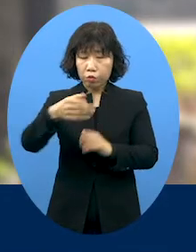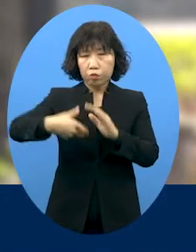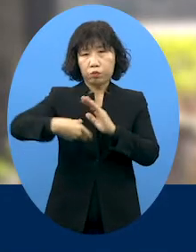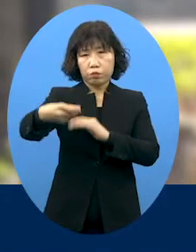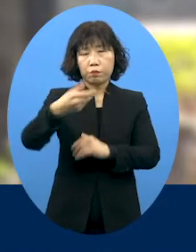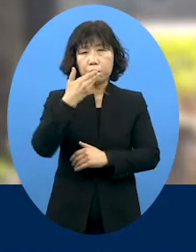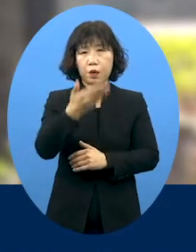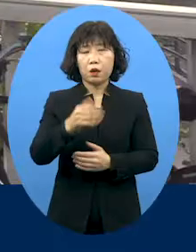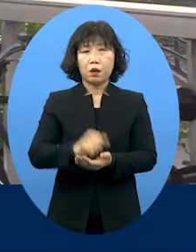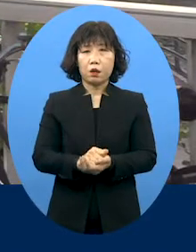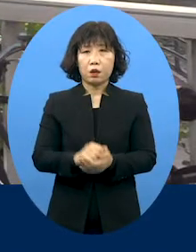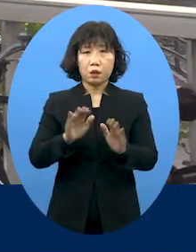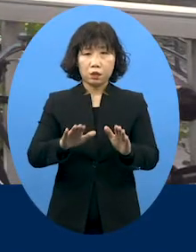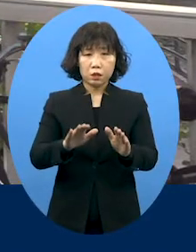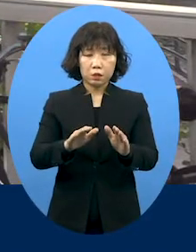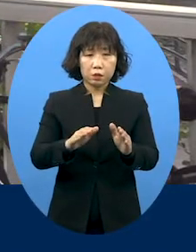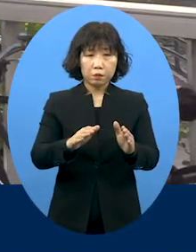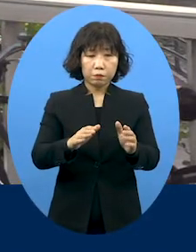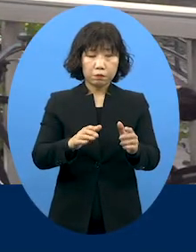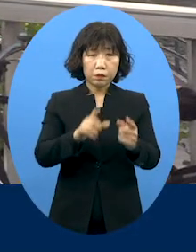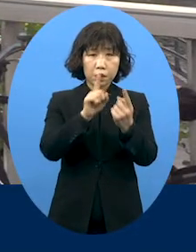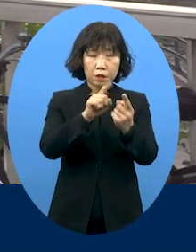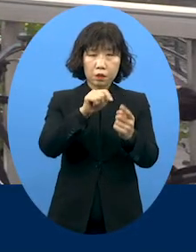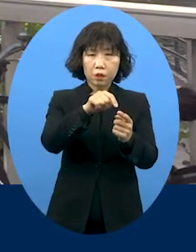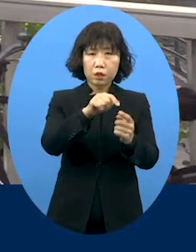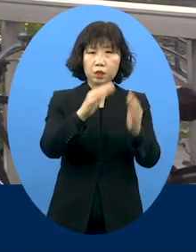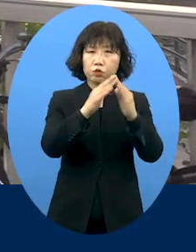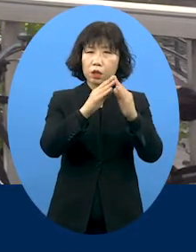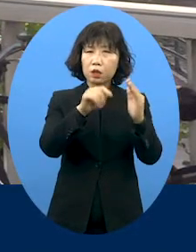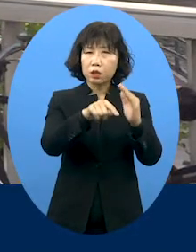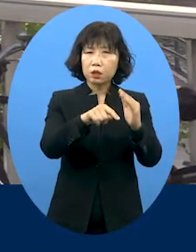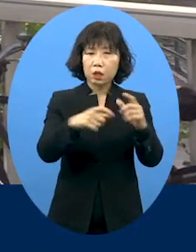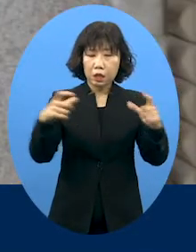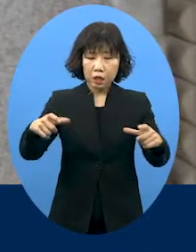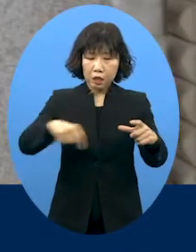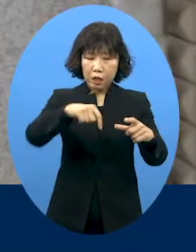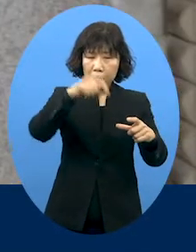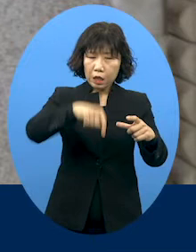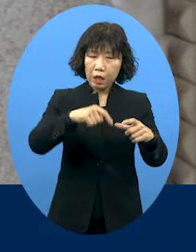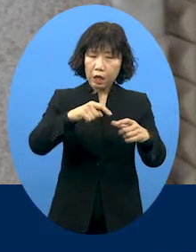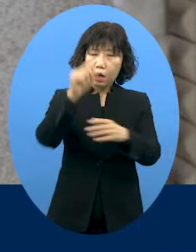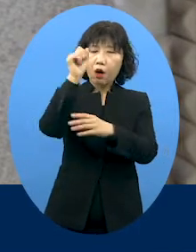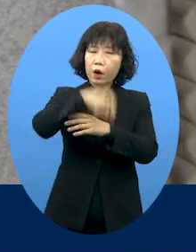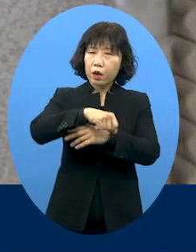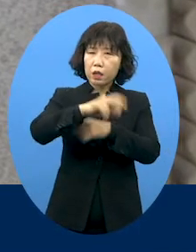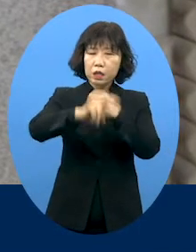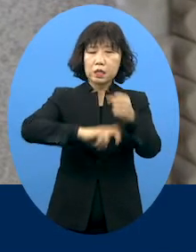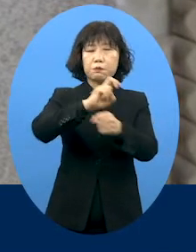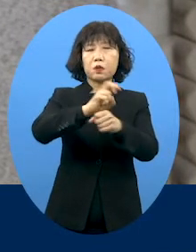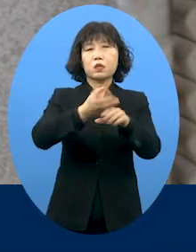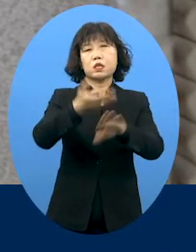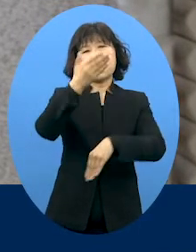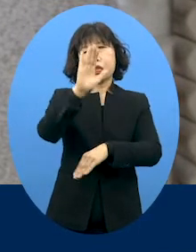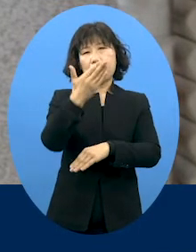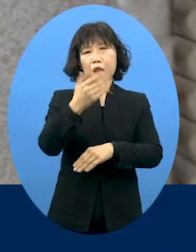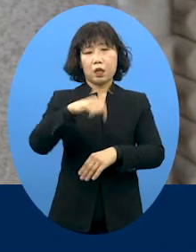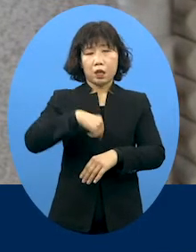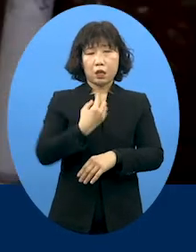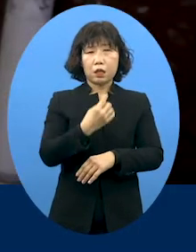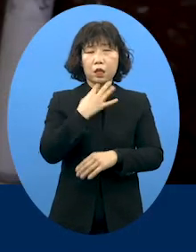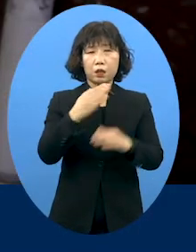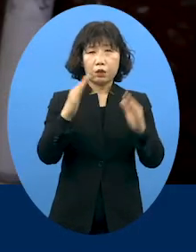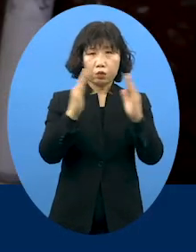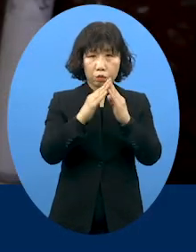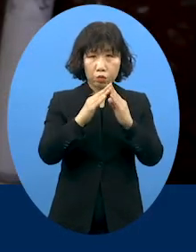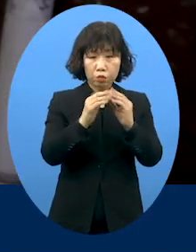지원합니다 지원 대상 주택은 주택 성능 개선 지원 구역 내에 사용승인 일이 20년 이상 견고한 단독